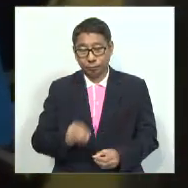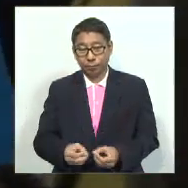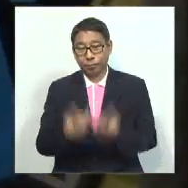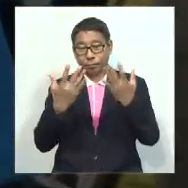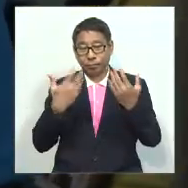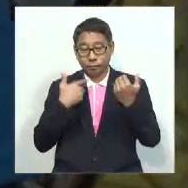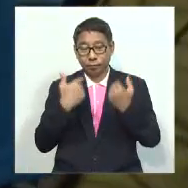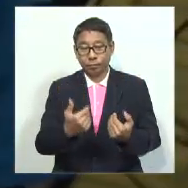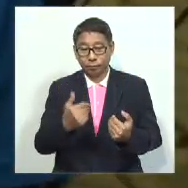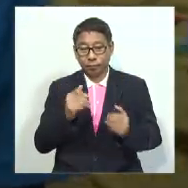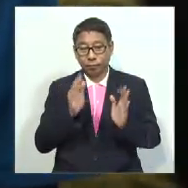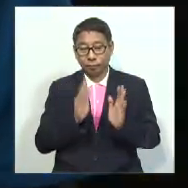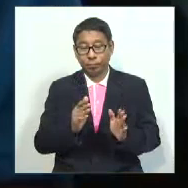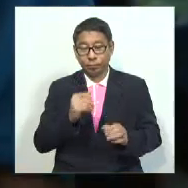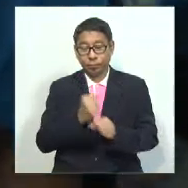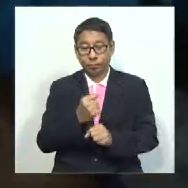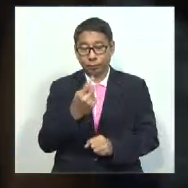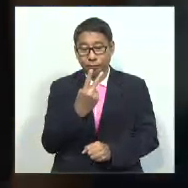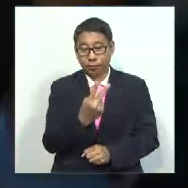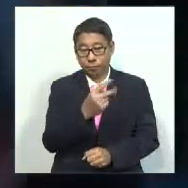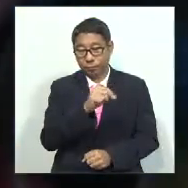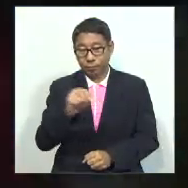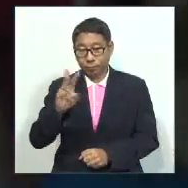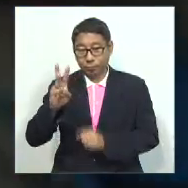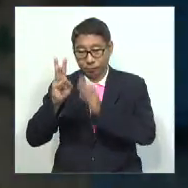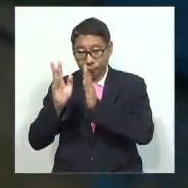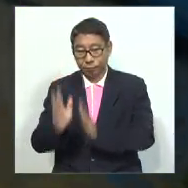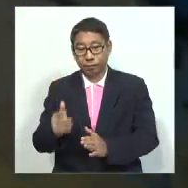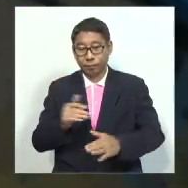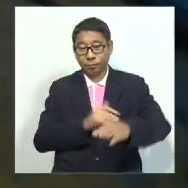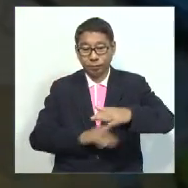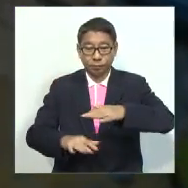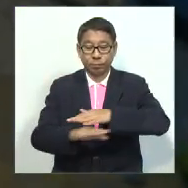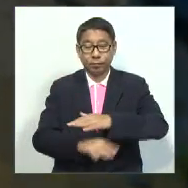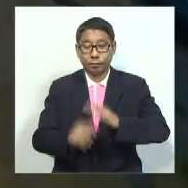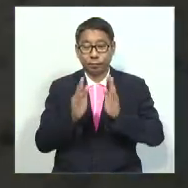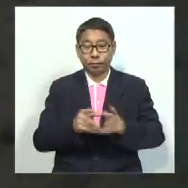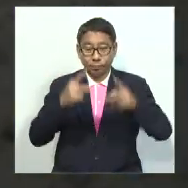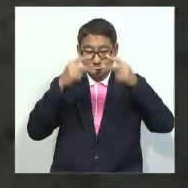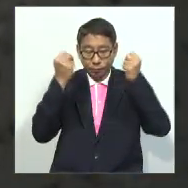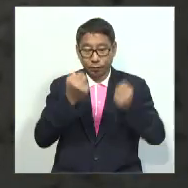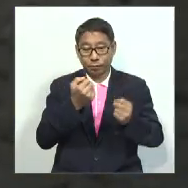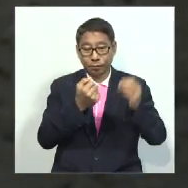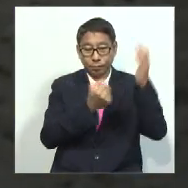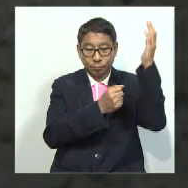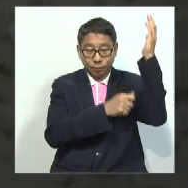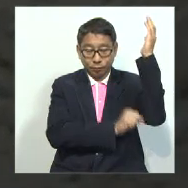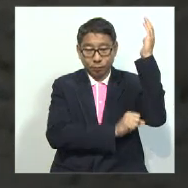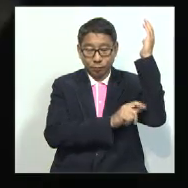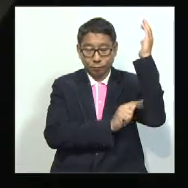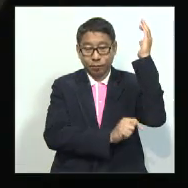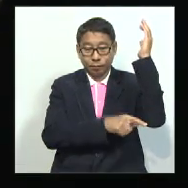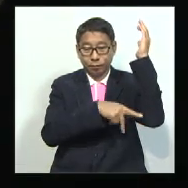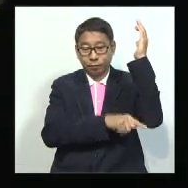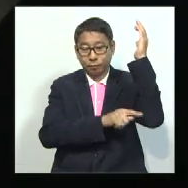งนี้ก็เชื่อว่ามีผู้ก่อเหตุประมาณ 2-6 คนข้อมูลที่น่าเชื่อว่าผู้ก่อเหตุทั้งในจังหวัดสตูลและพัทลุงนั้น